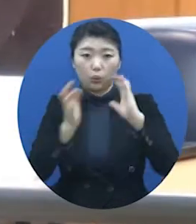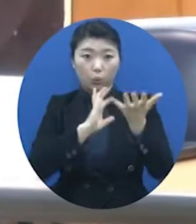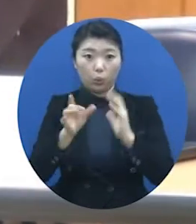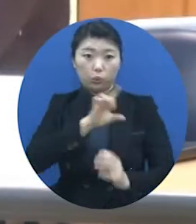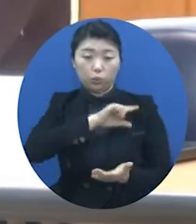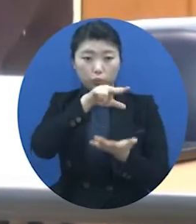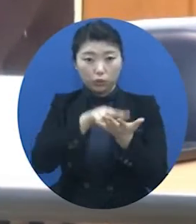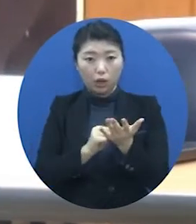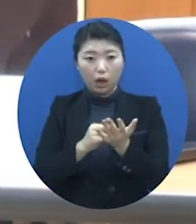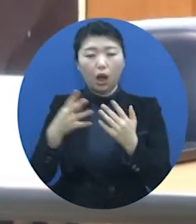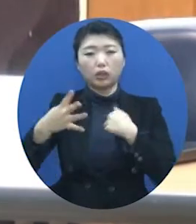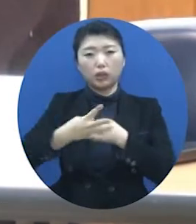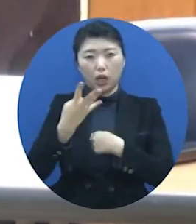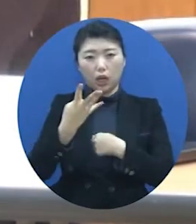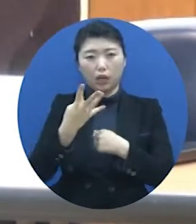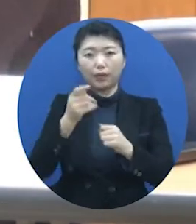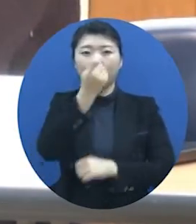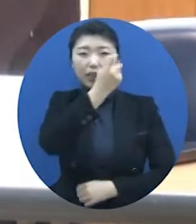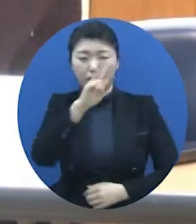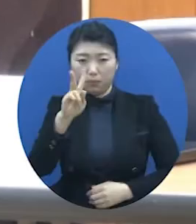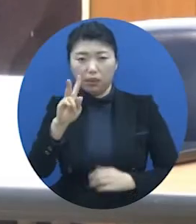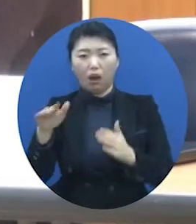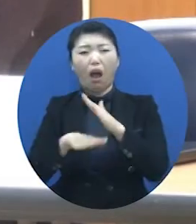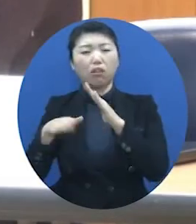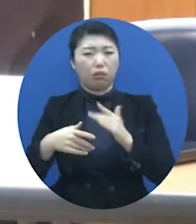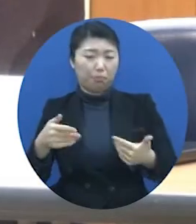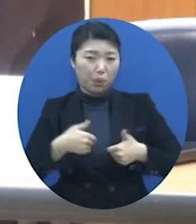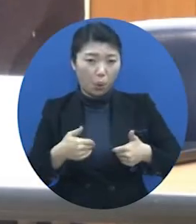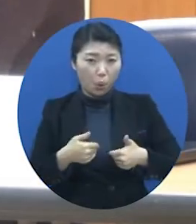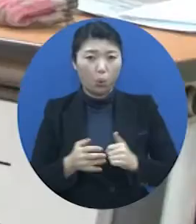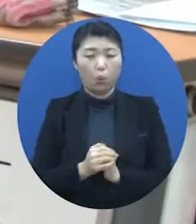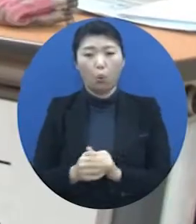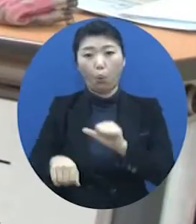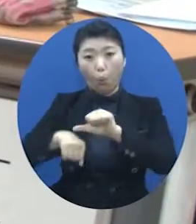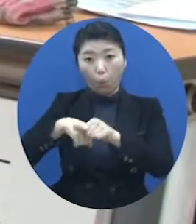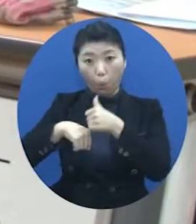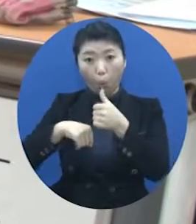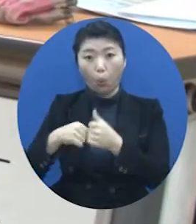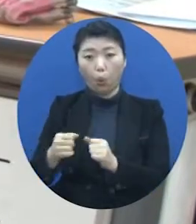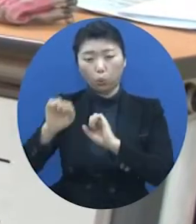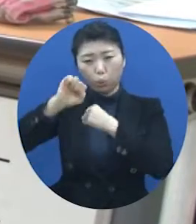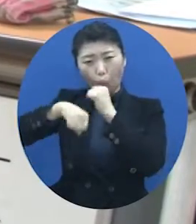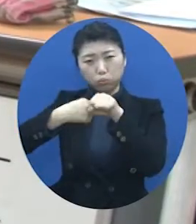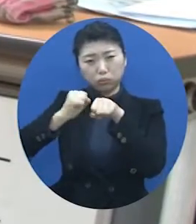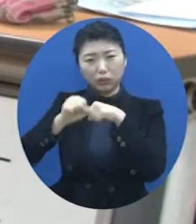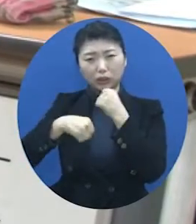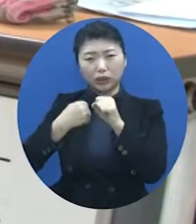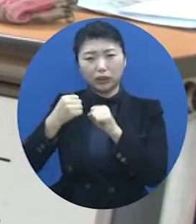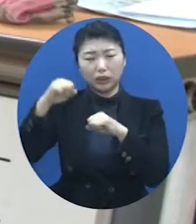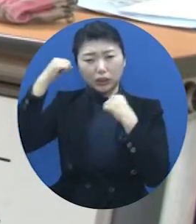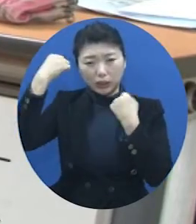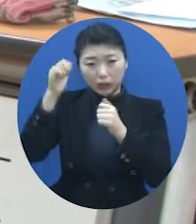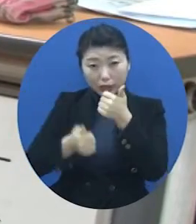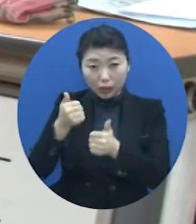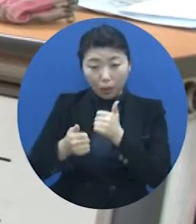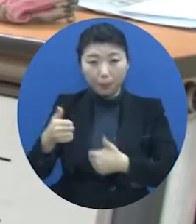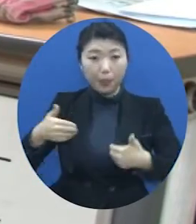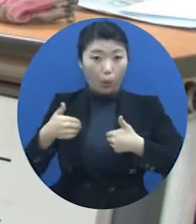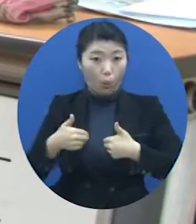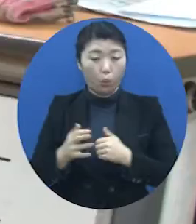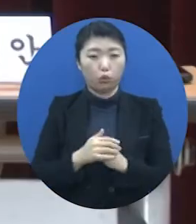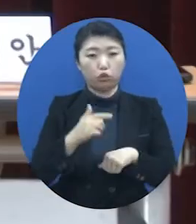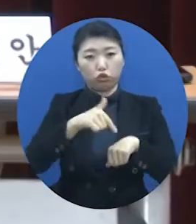토론 주제로는 4학년은 가정에 텔레비전이 필요하다. 5학년은 동물 실험을 진행하는 것은